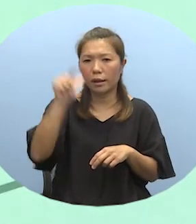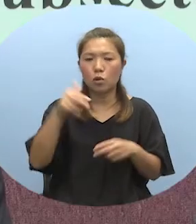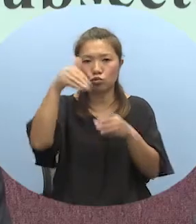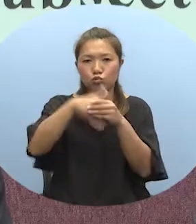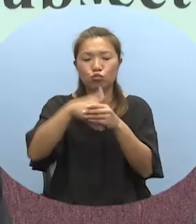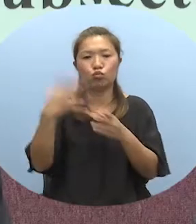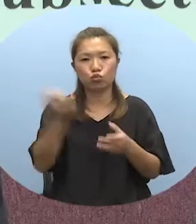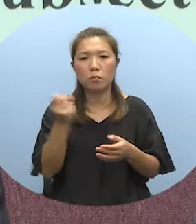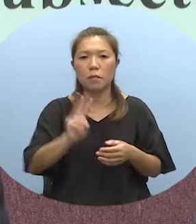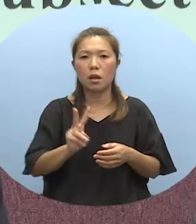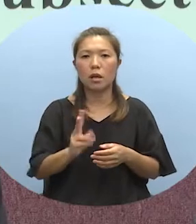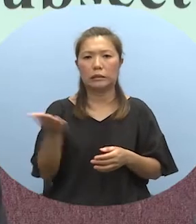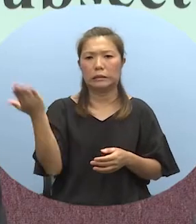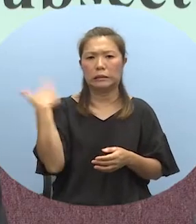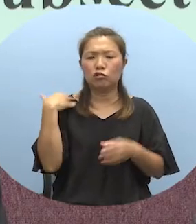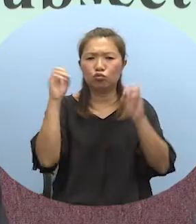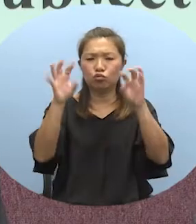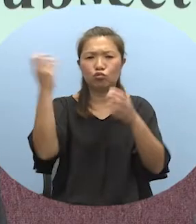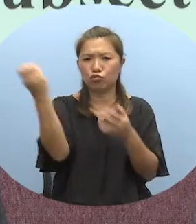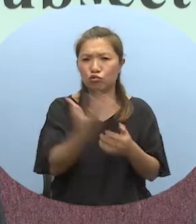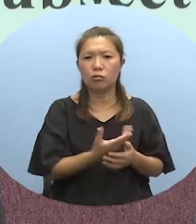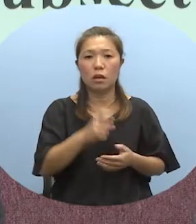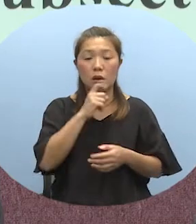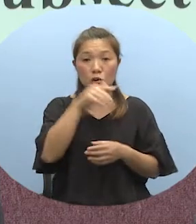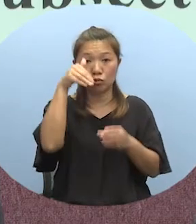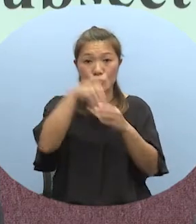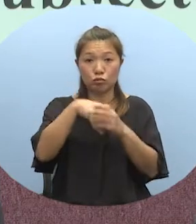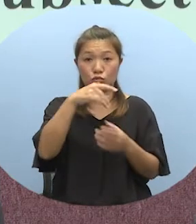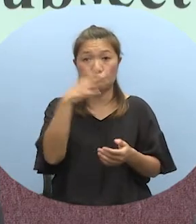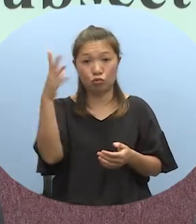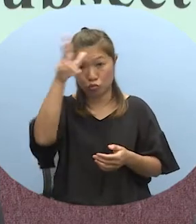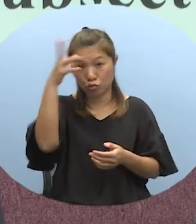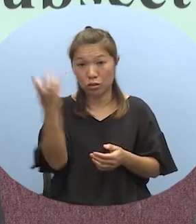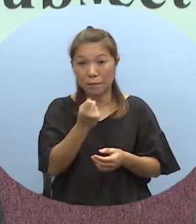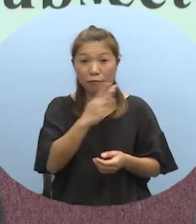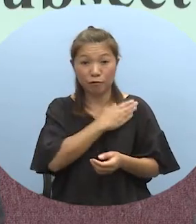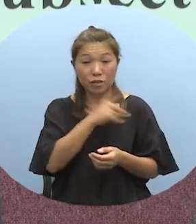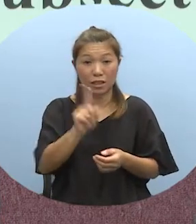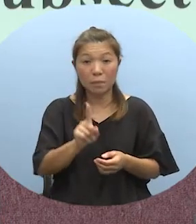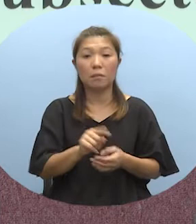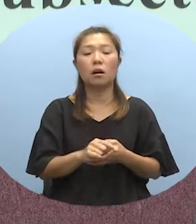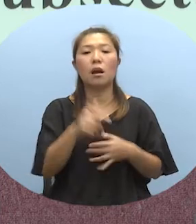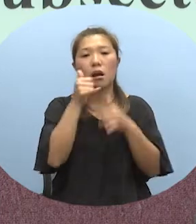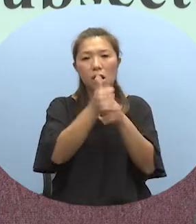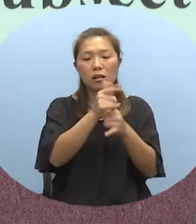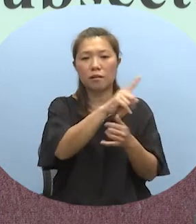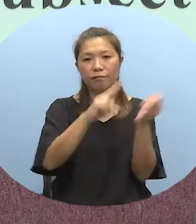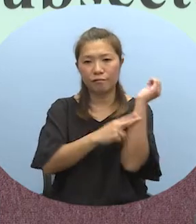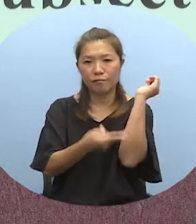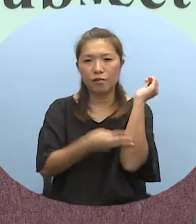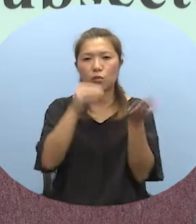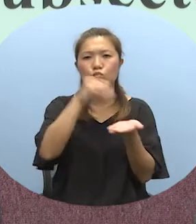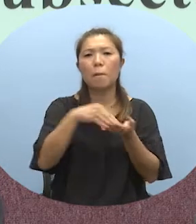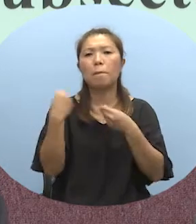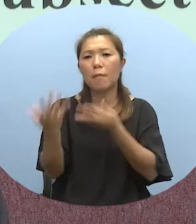嘅。我以前已經講咗好多次咧，個選舉主任點樣去做呢件事咧，係法例規定咗俾佢